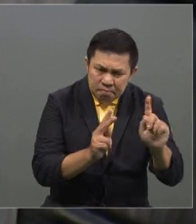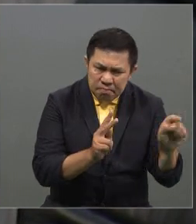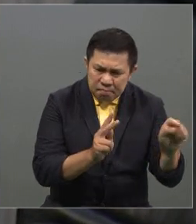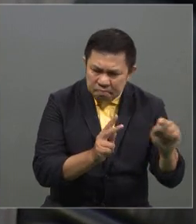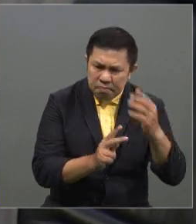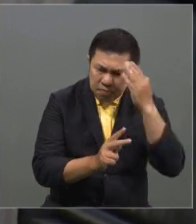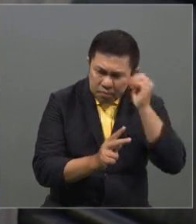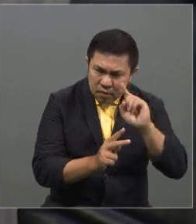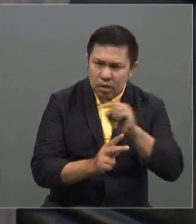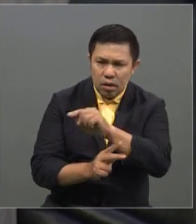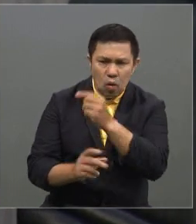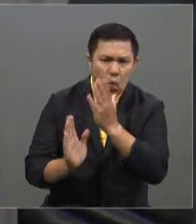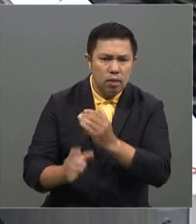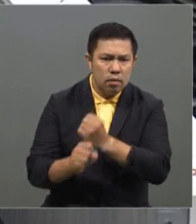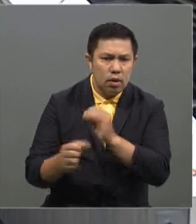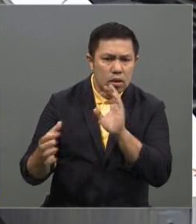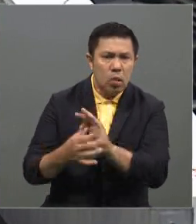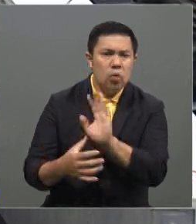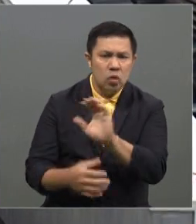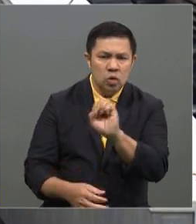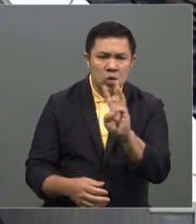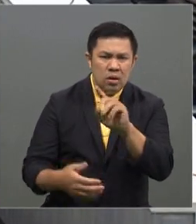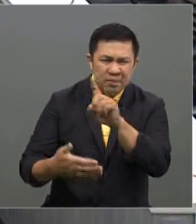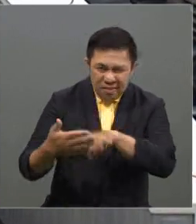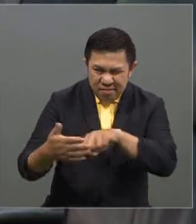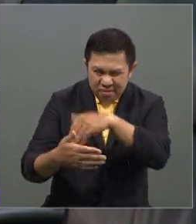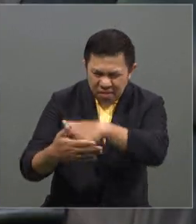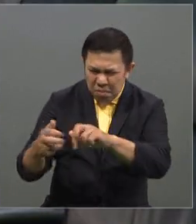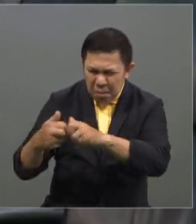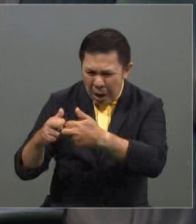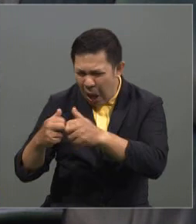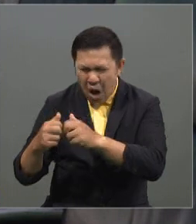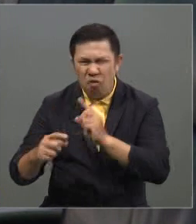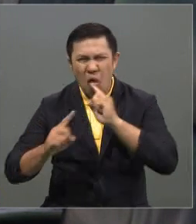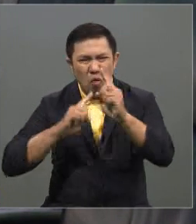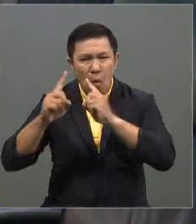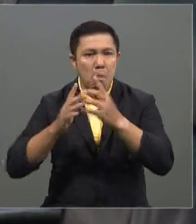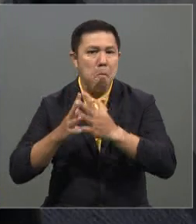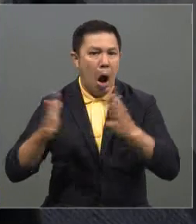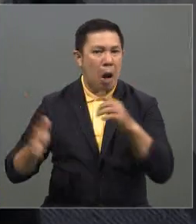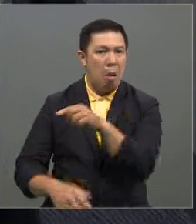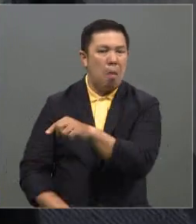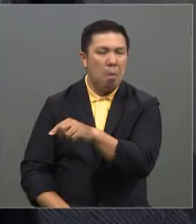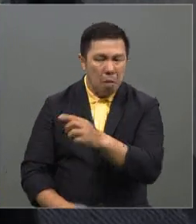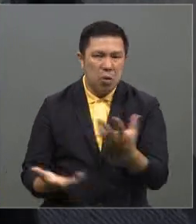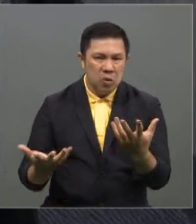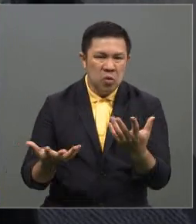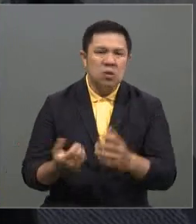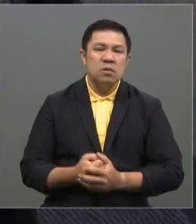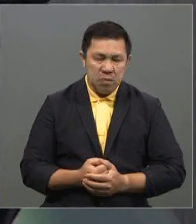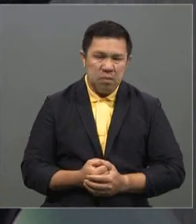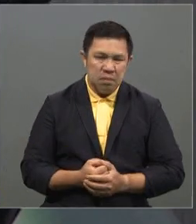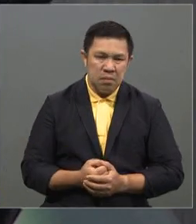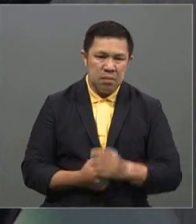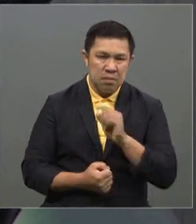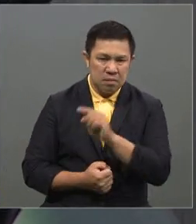เกี่ยวข้องเนื่องจากการเลือกสวที่ผ่านมาเกิดปัญหาและข้อร้องเรียนต่างๆจำนวนมากสำหรับการอภิปรายครับก็มีทั้งเห็น